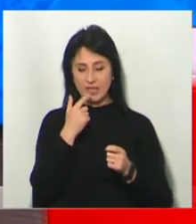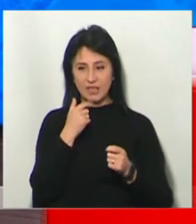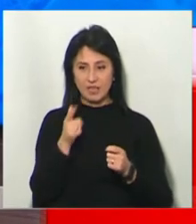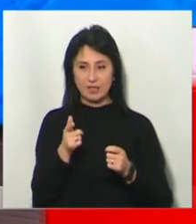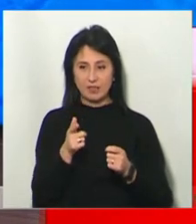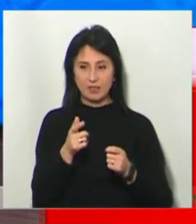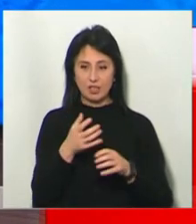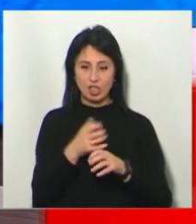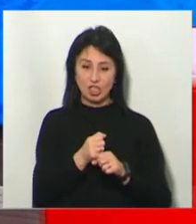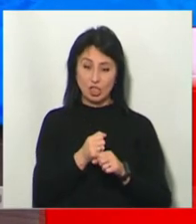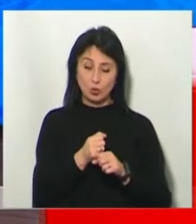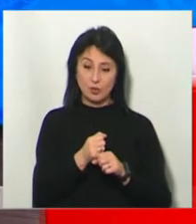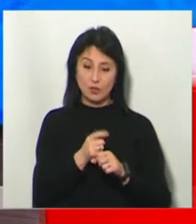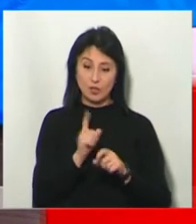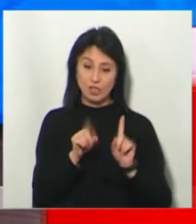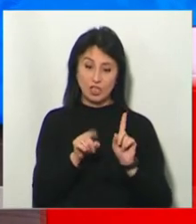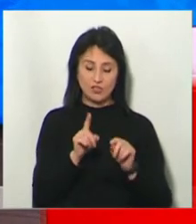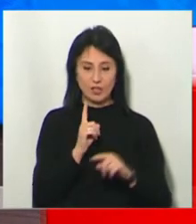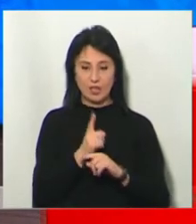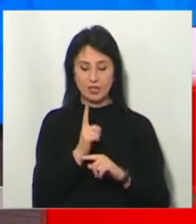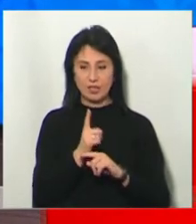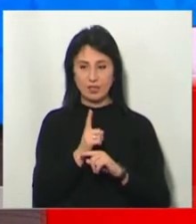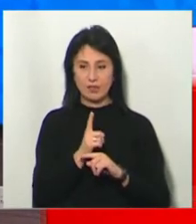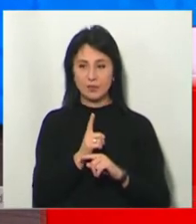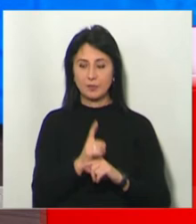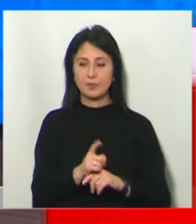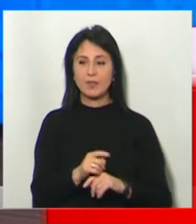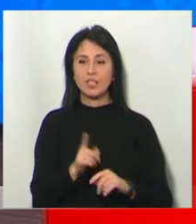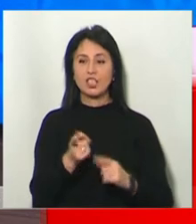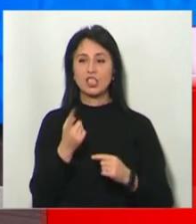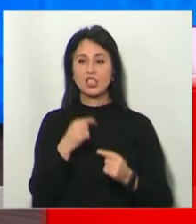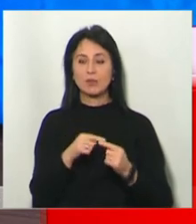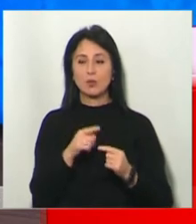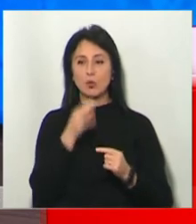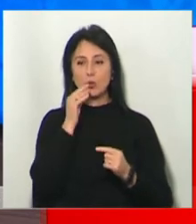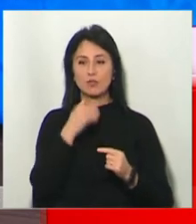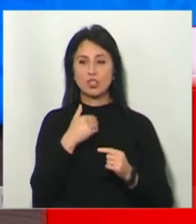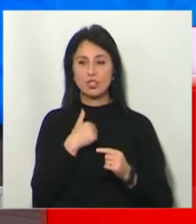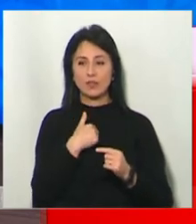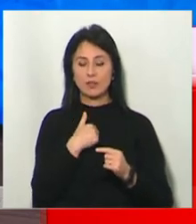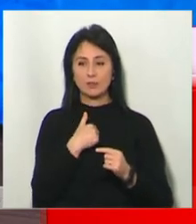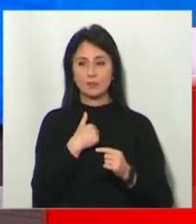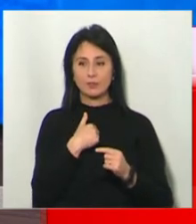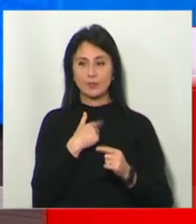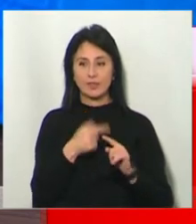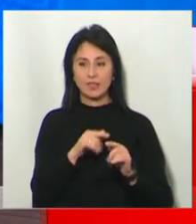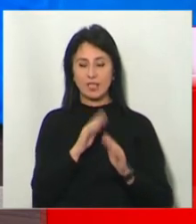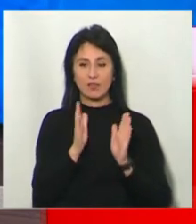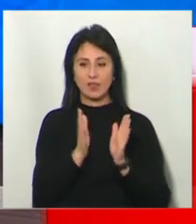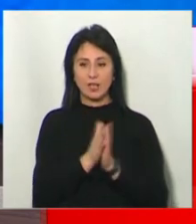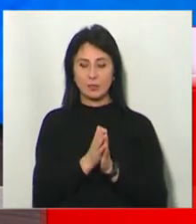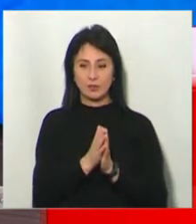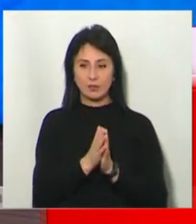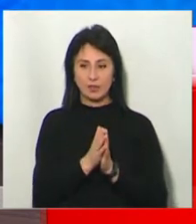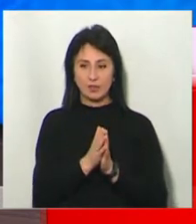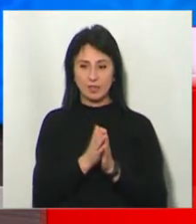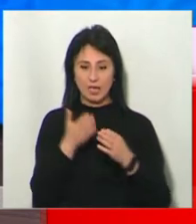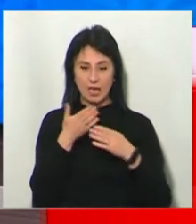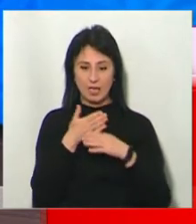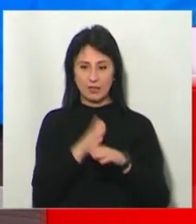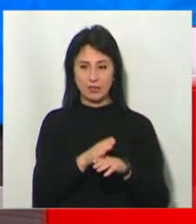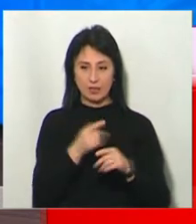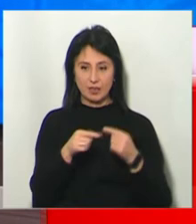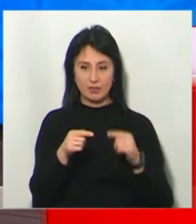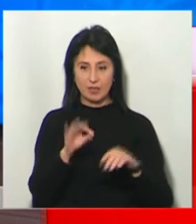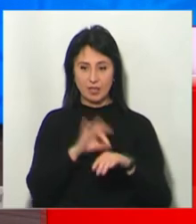წითელი შეზღუდვასთან და იშვიათად აკრძალვასთან. Შემდეგ, როდესაც ჩვენ ეს ყველაფერი